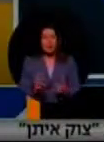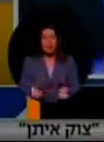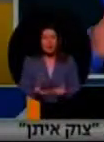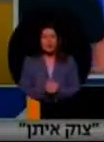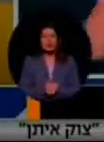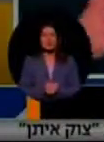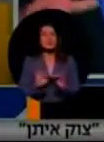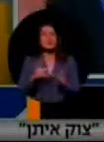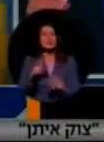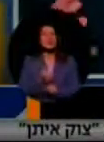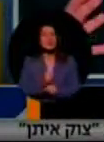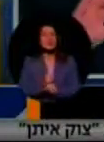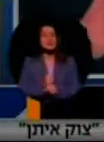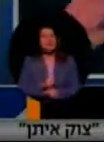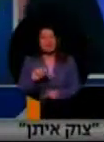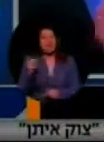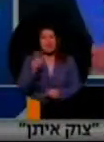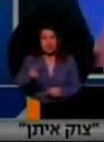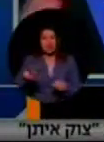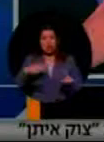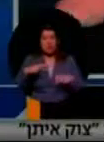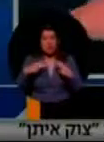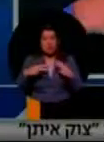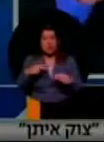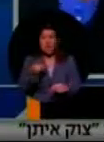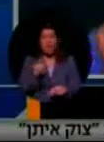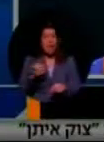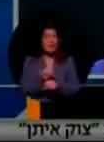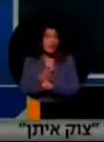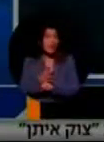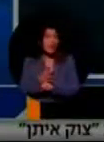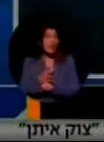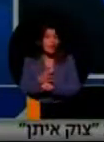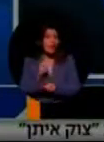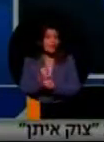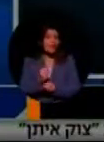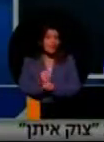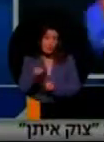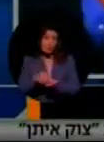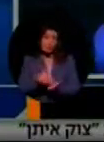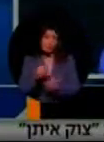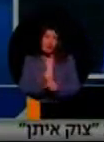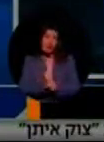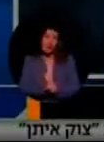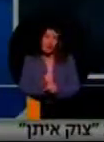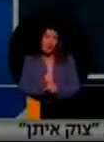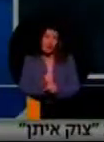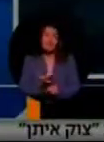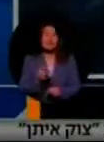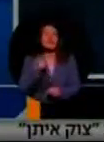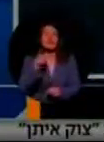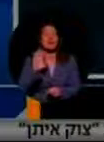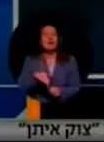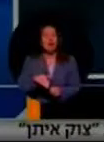יעשה? אז מישהו שיש לו מסעדה, הוא לא יפטר 2 עובדים, אלא הוא ימשיך לעבוד. ומי שיש לו סנדלריה, ימשיך לעבוד. ואנחנו ניקח